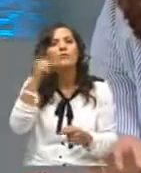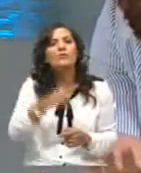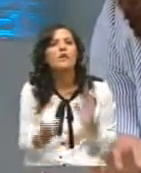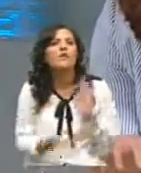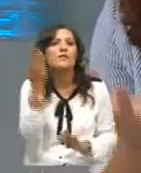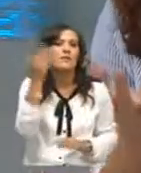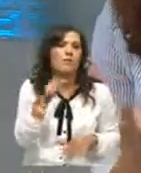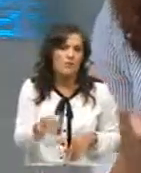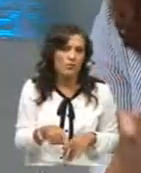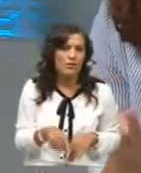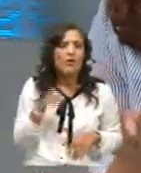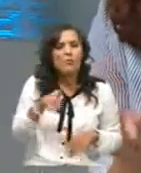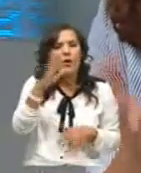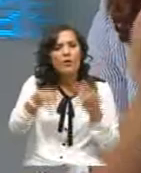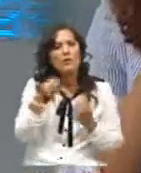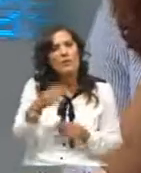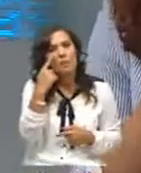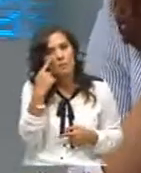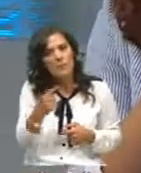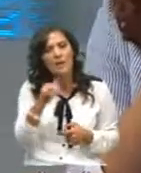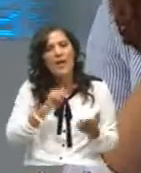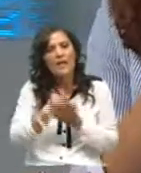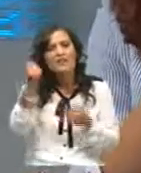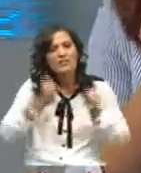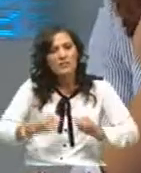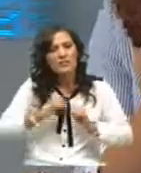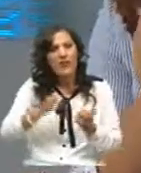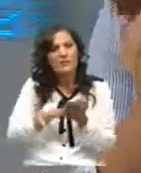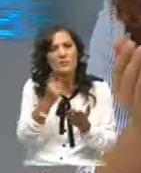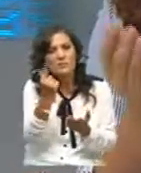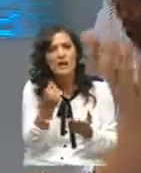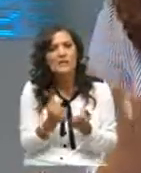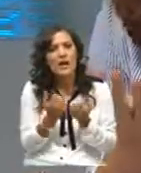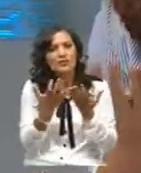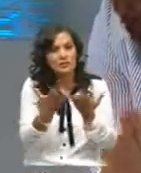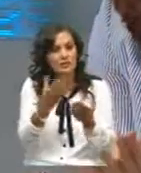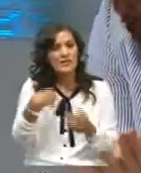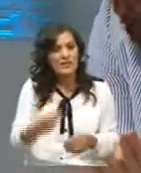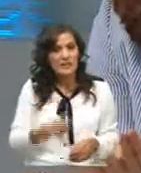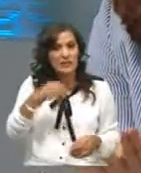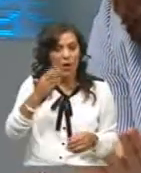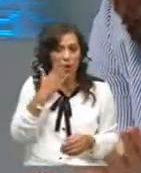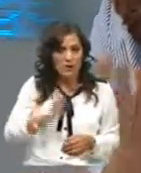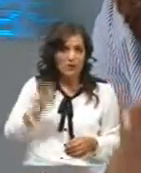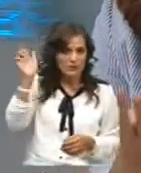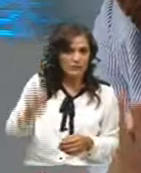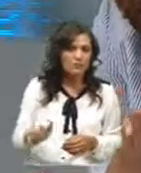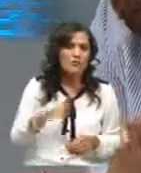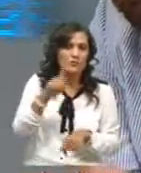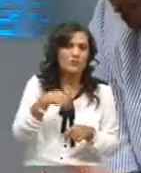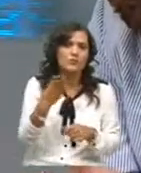o kadar fazladır Hani bu olaya böyle bakıp her çalışmada Havucun biraz daha açıldığını hissedersen öğrenci